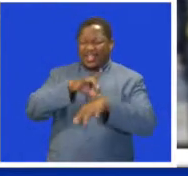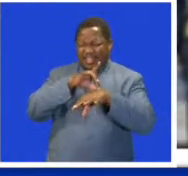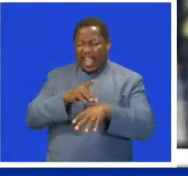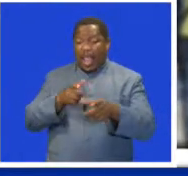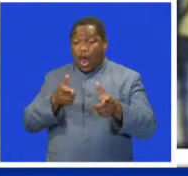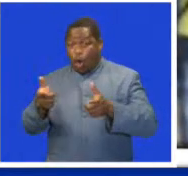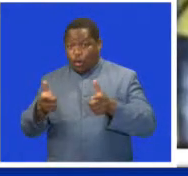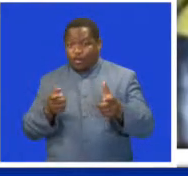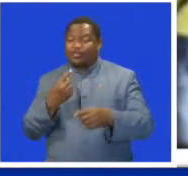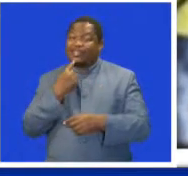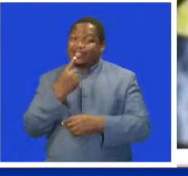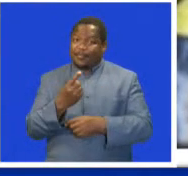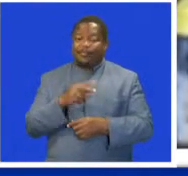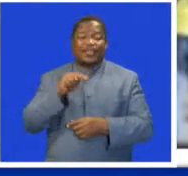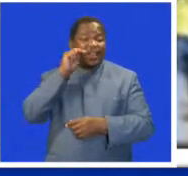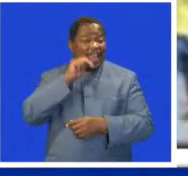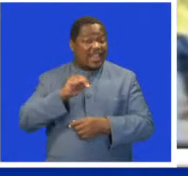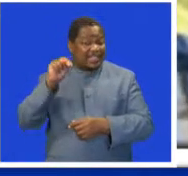i-COVID-19 kulela live